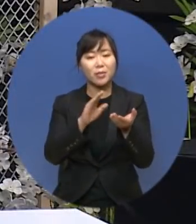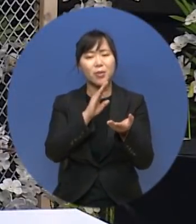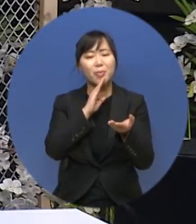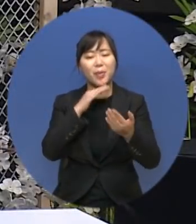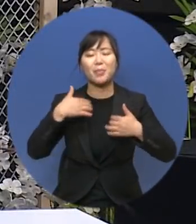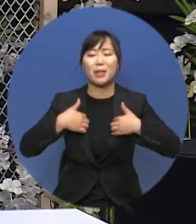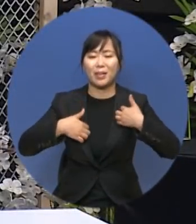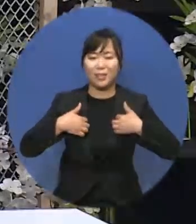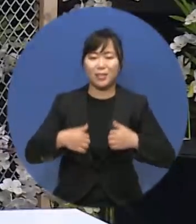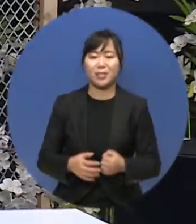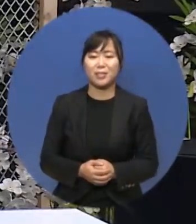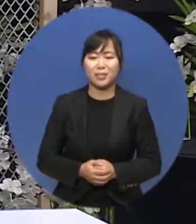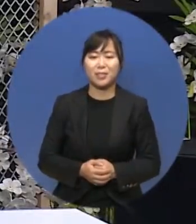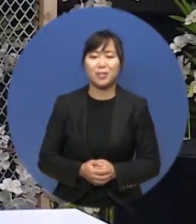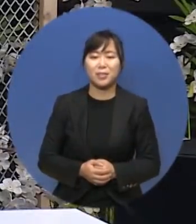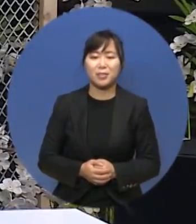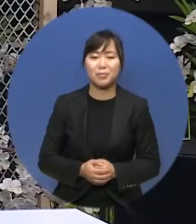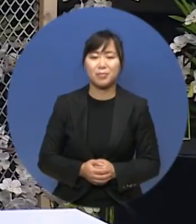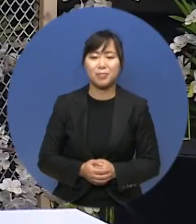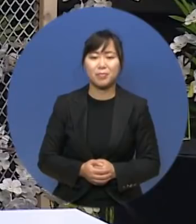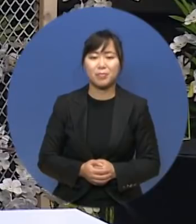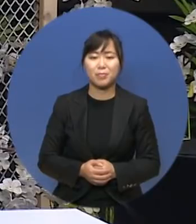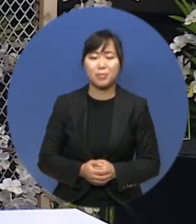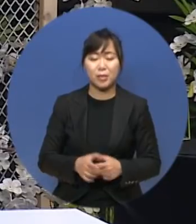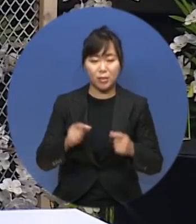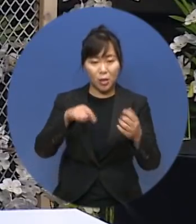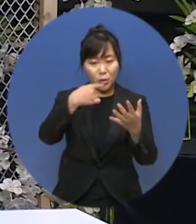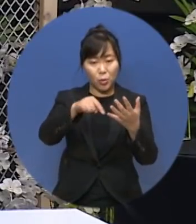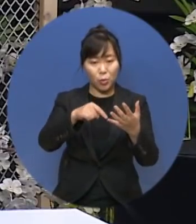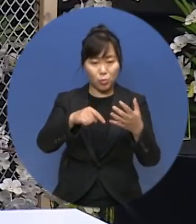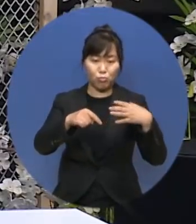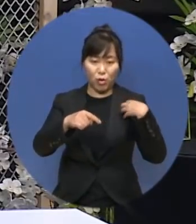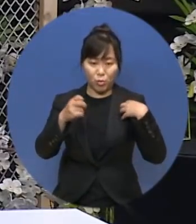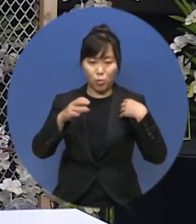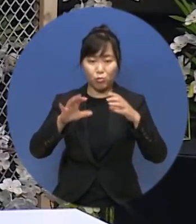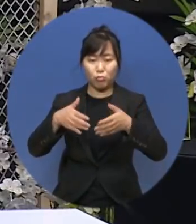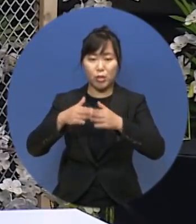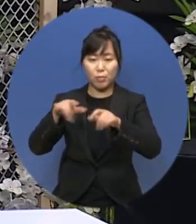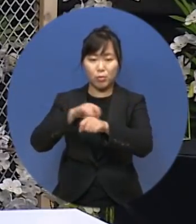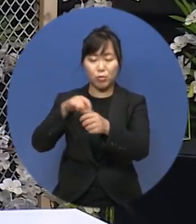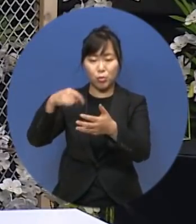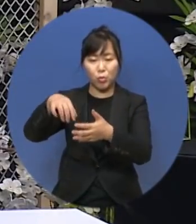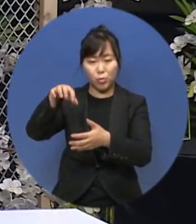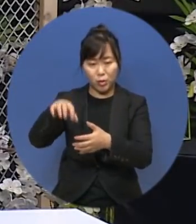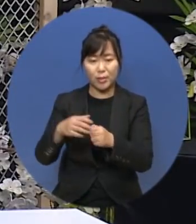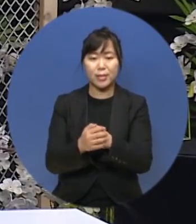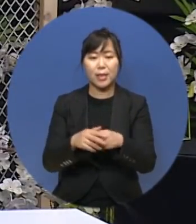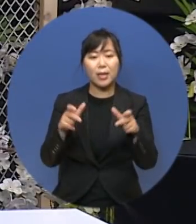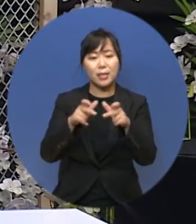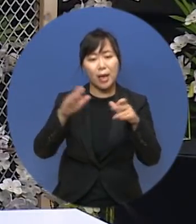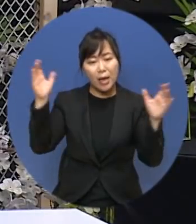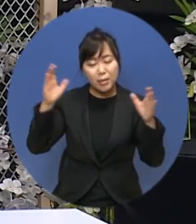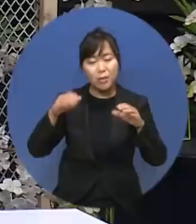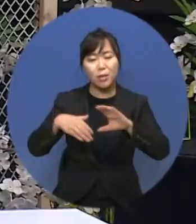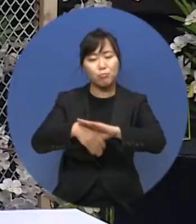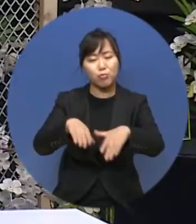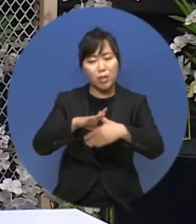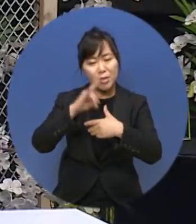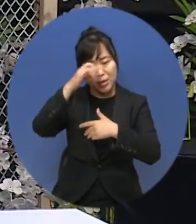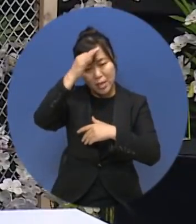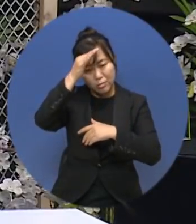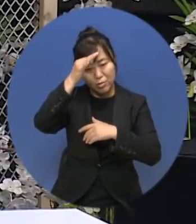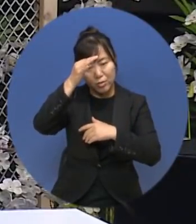무척 반가웠습니다. 네. 이처럼 교육부와 그 국립특수교육원은 장애학생들에게